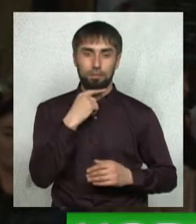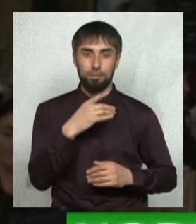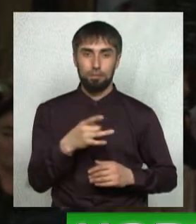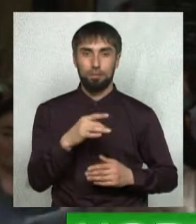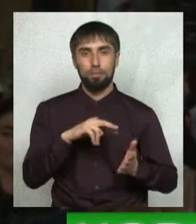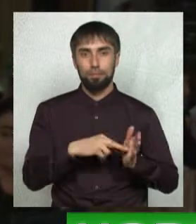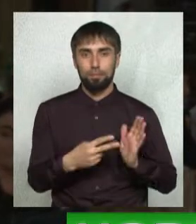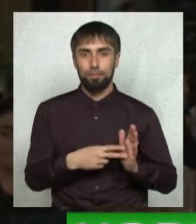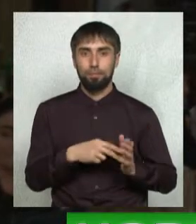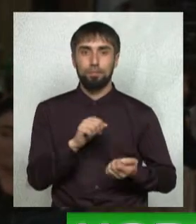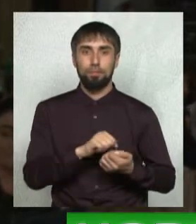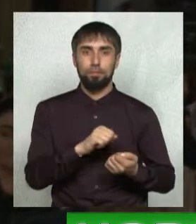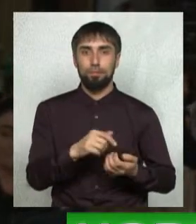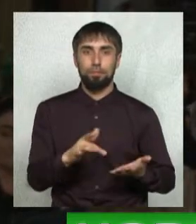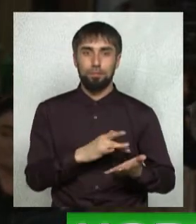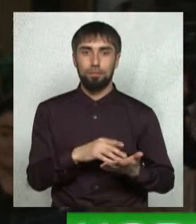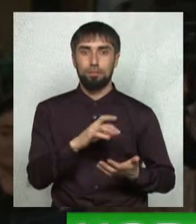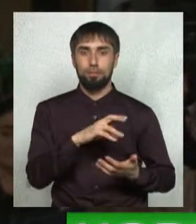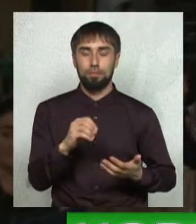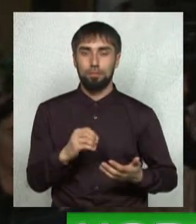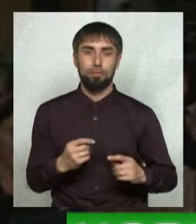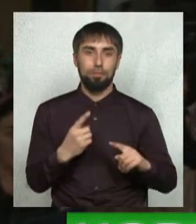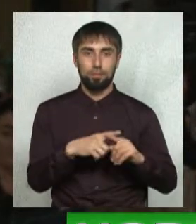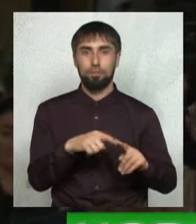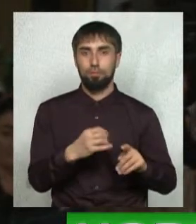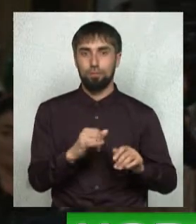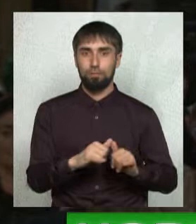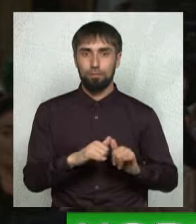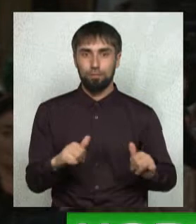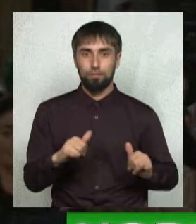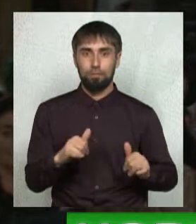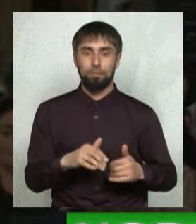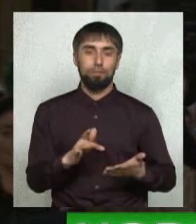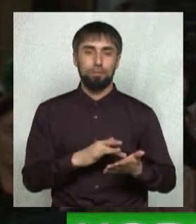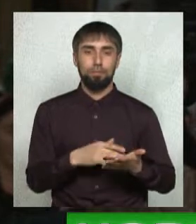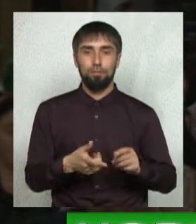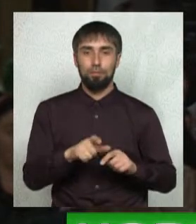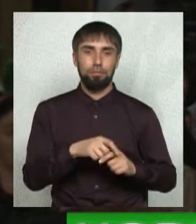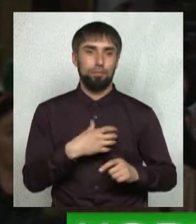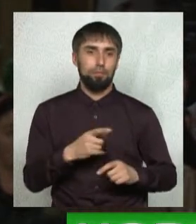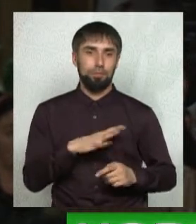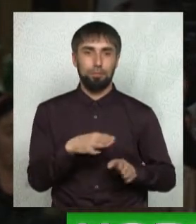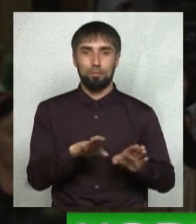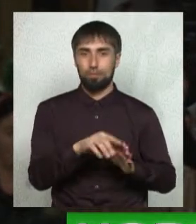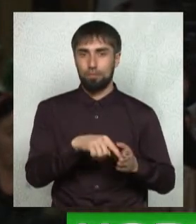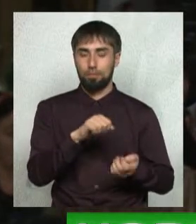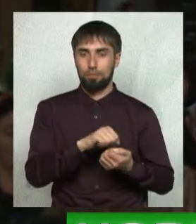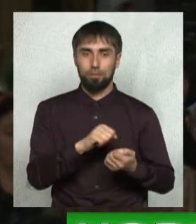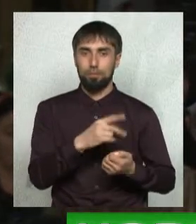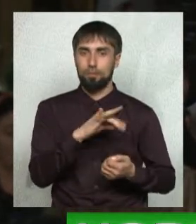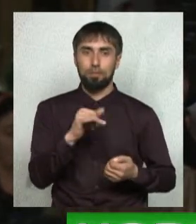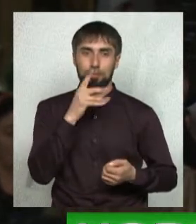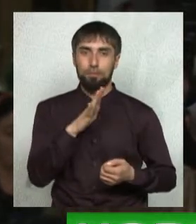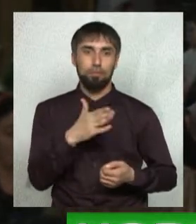числе планируем переиздание этой книги, более еще дополненной, расширенной. Книга очень важна, потому что подобного рода издания никогда в